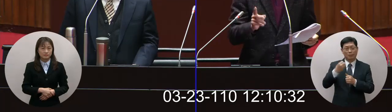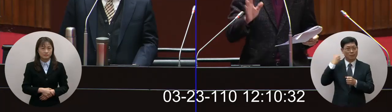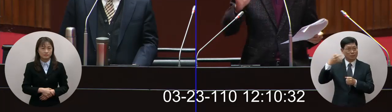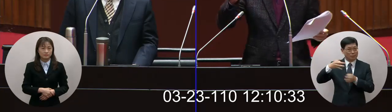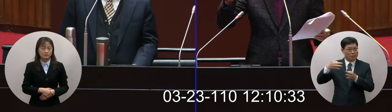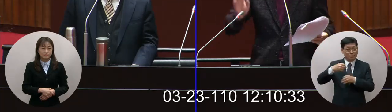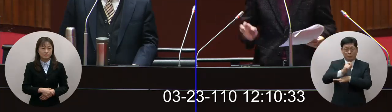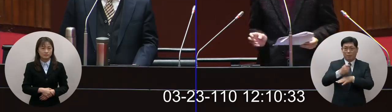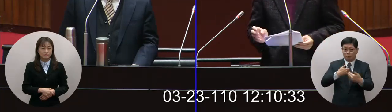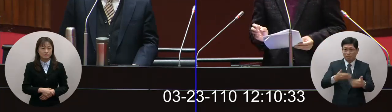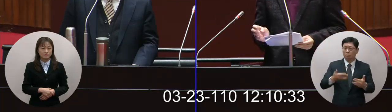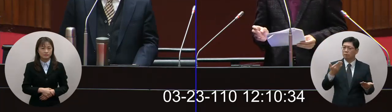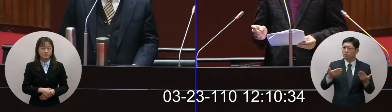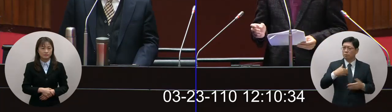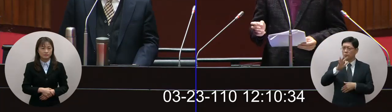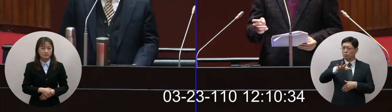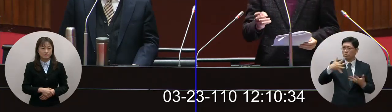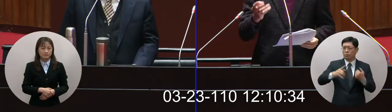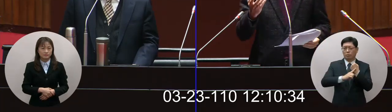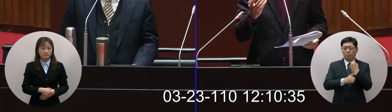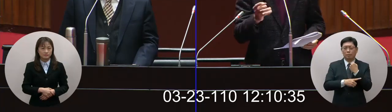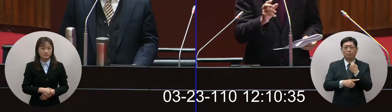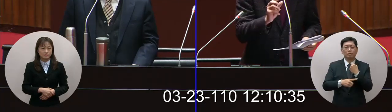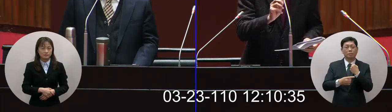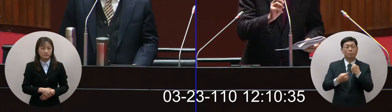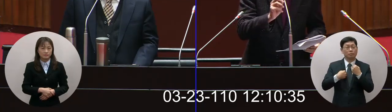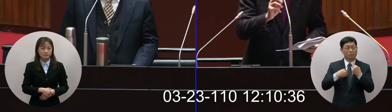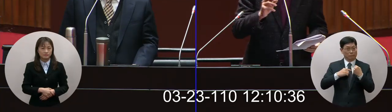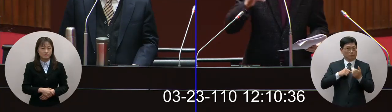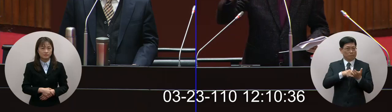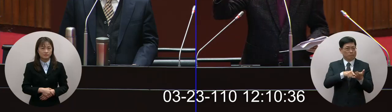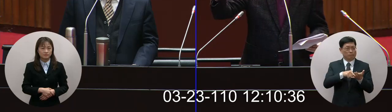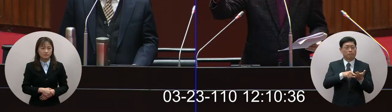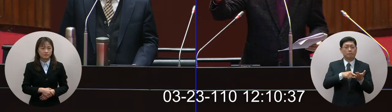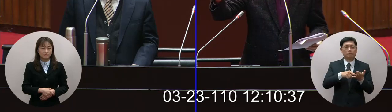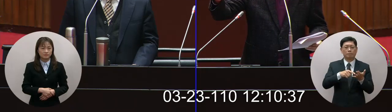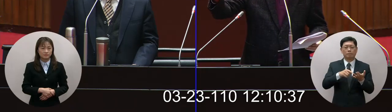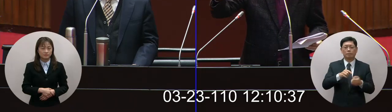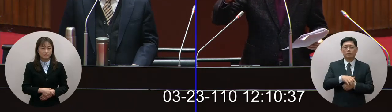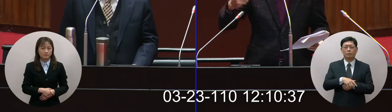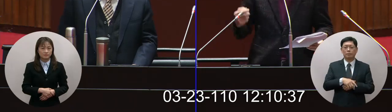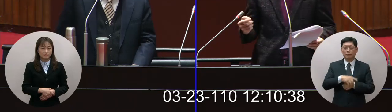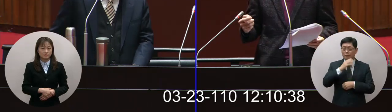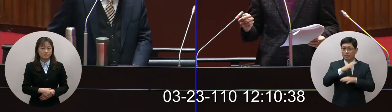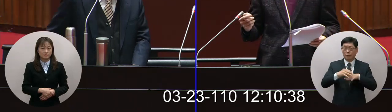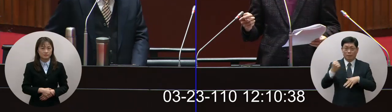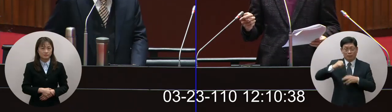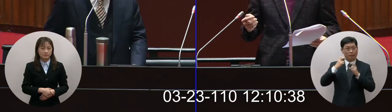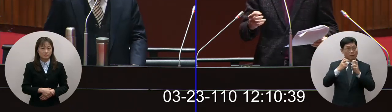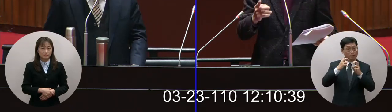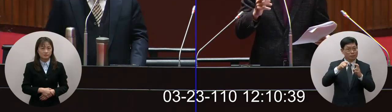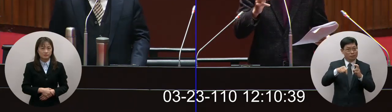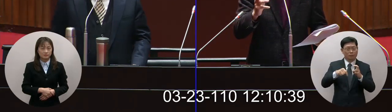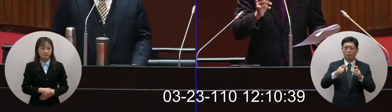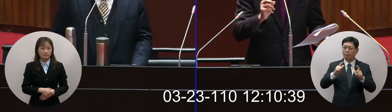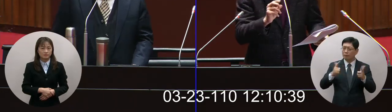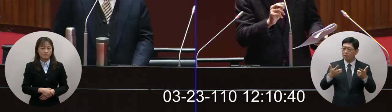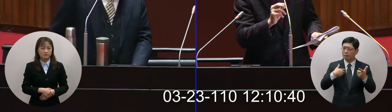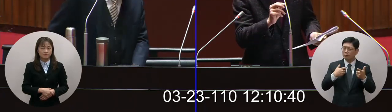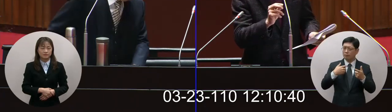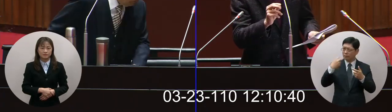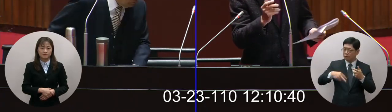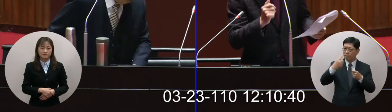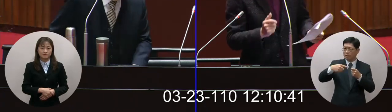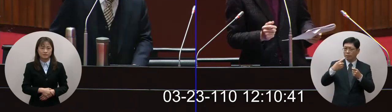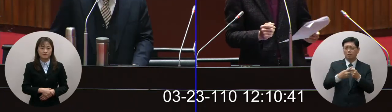啊，那大概5000多坪的哈。那本席争取的这个安坑捷运线，大概在